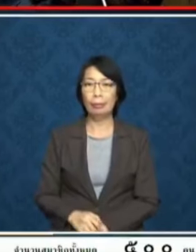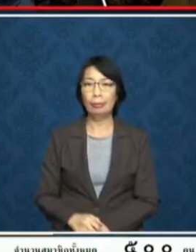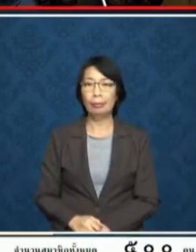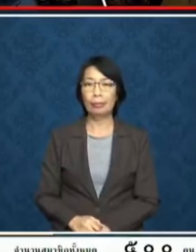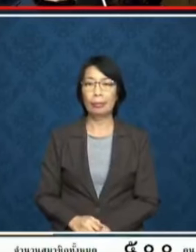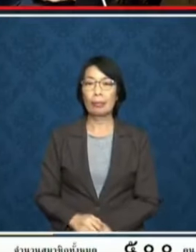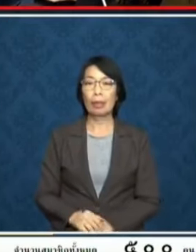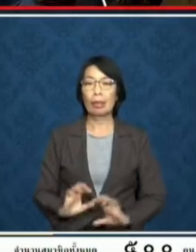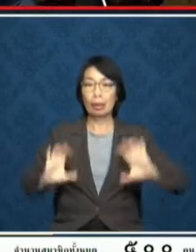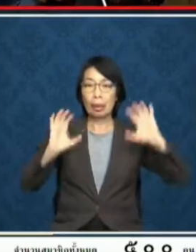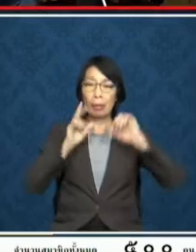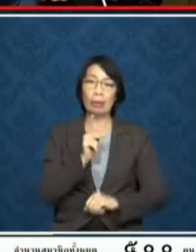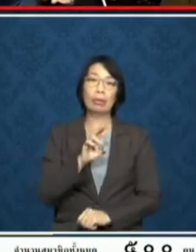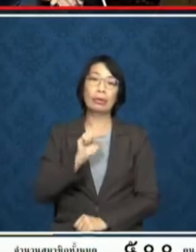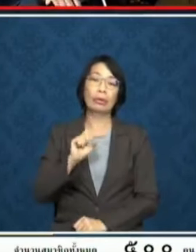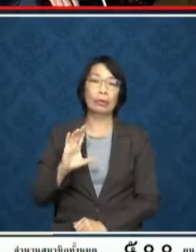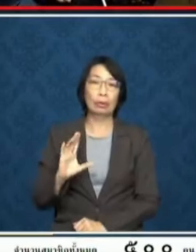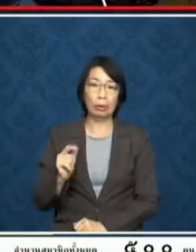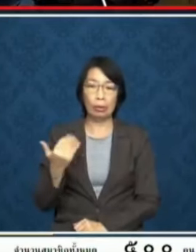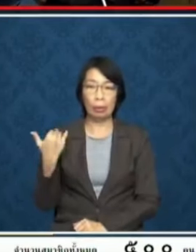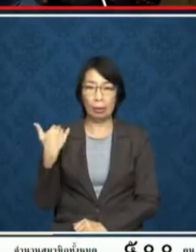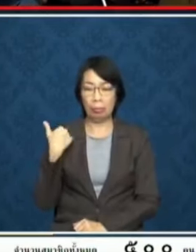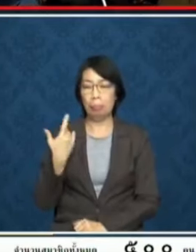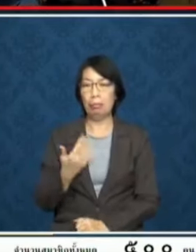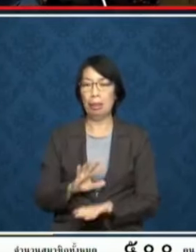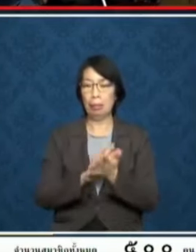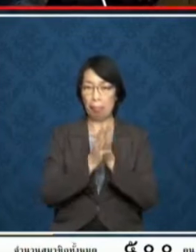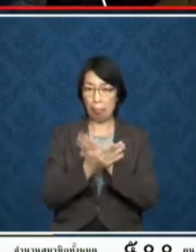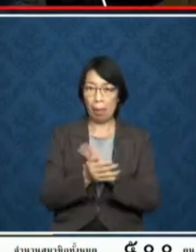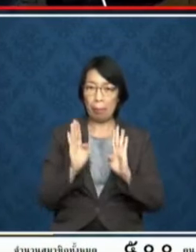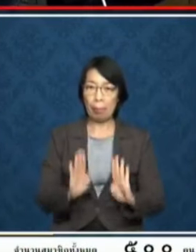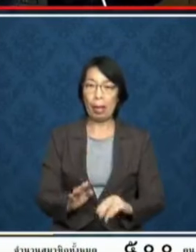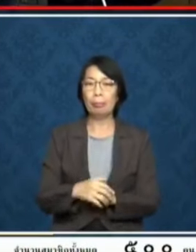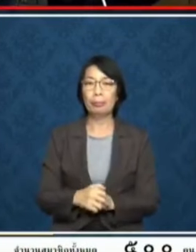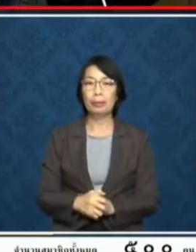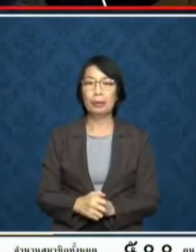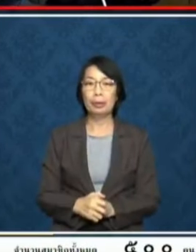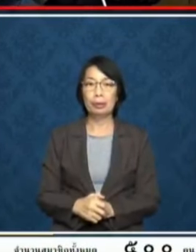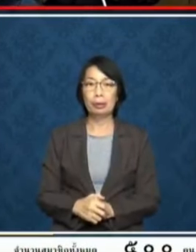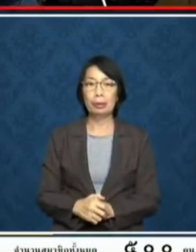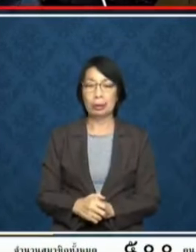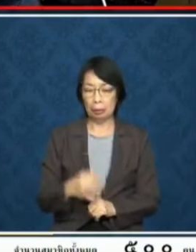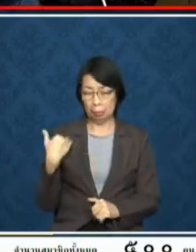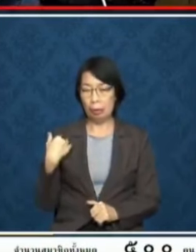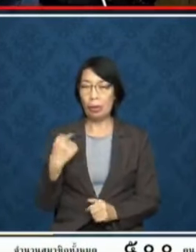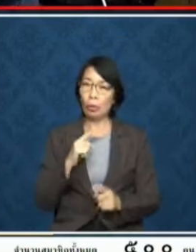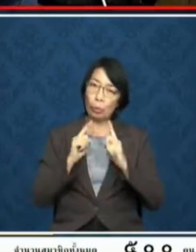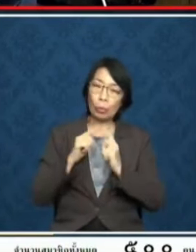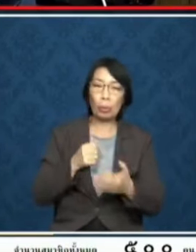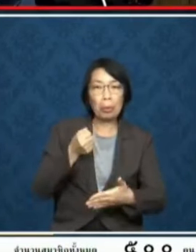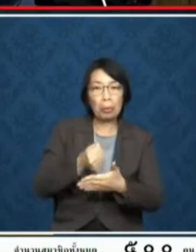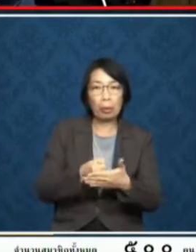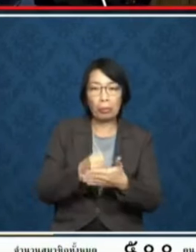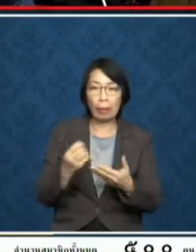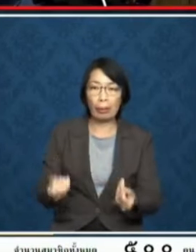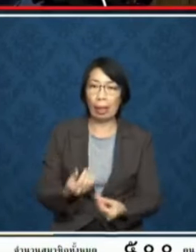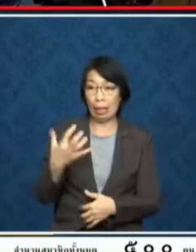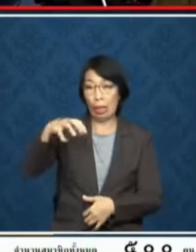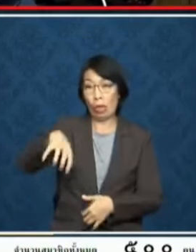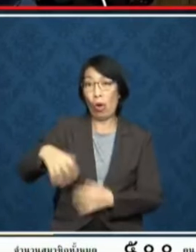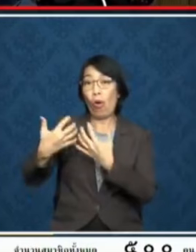ปลี่ยนทิศทางการสนับสนุนการลงทุนด้านพลังงานอีกครั้งค่ะโดยมีการผลักดันนะคะให้โครงการโรงไฟฟ้าขนาด